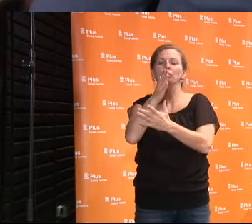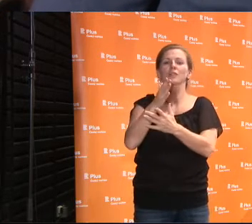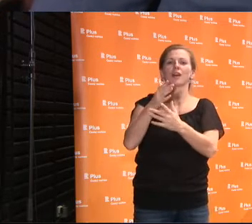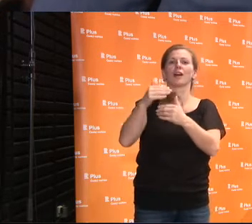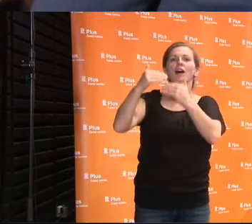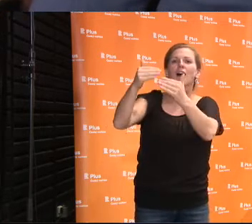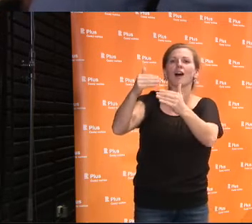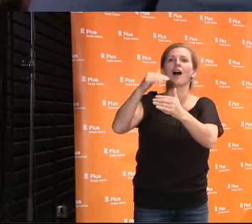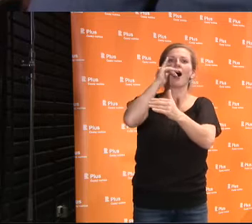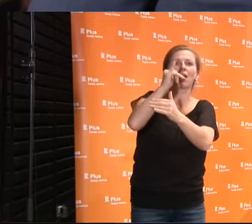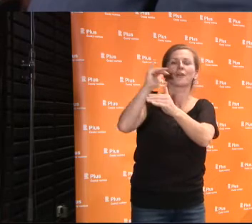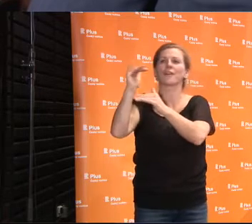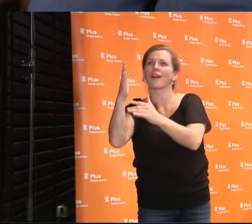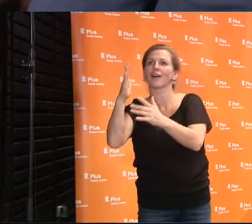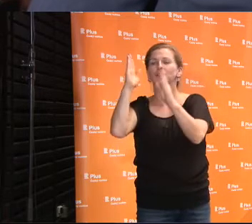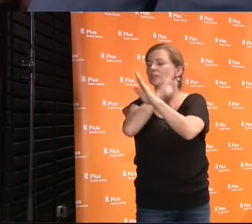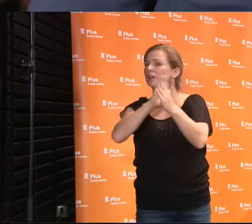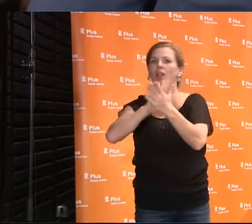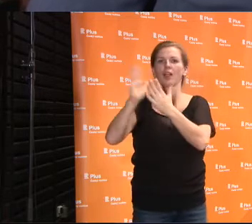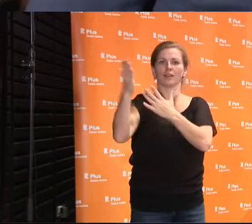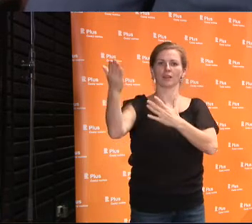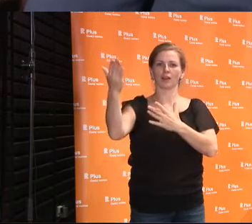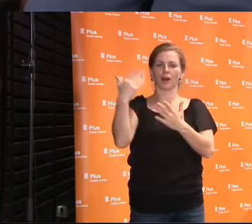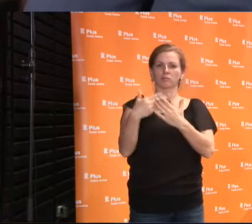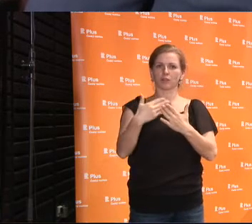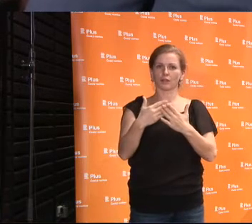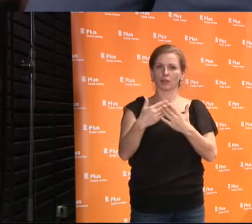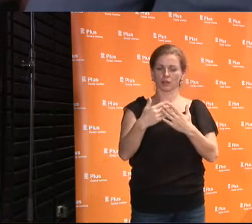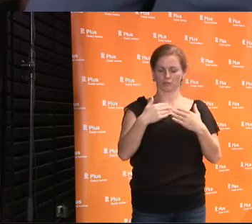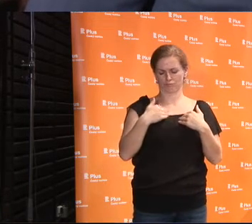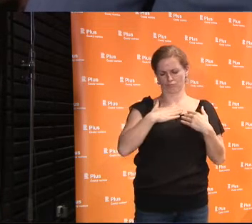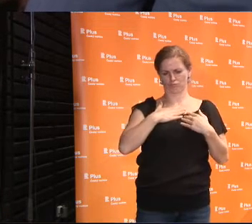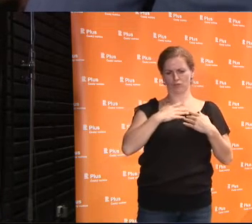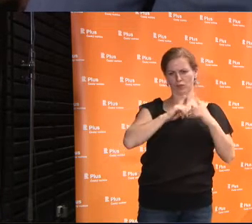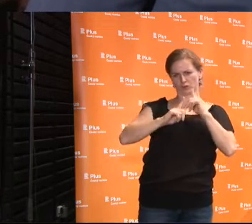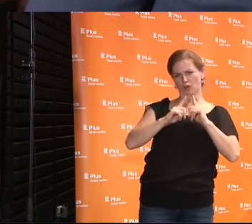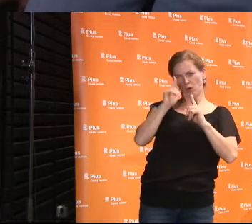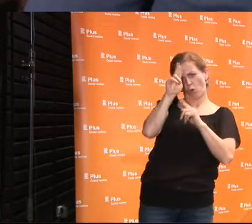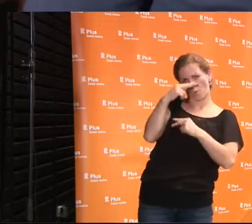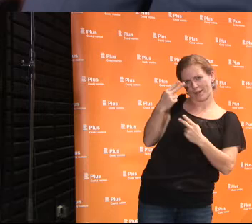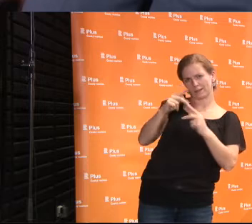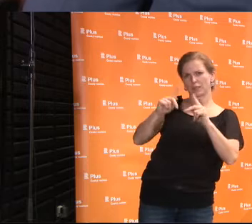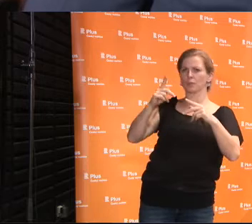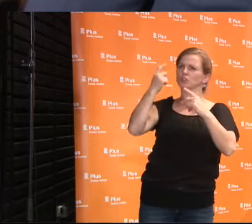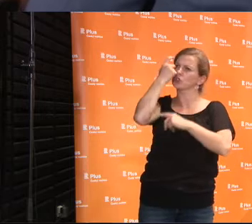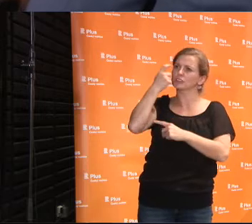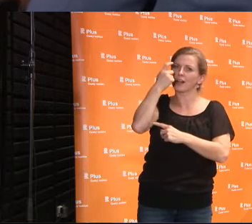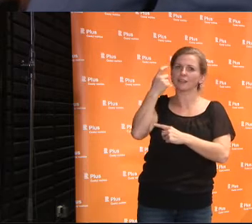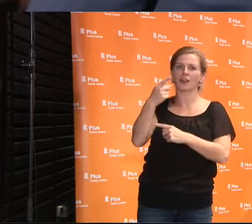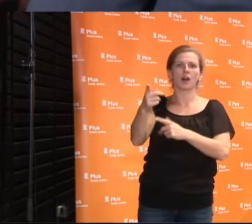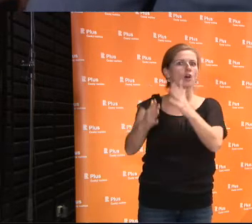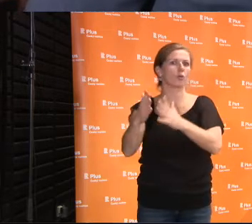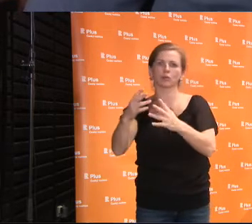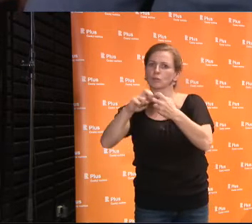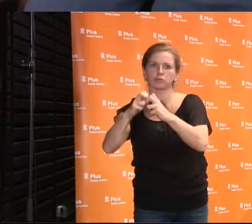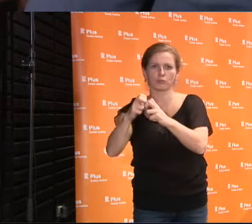generaci počítačových expertů, že určitým způsobem z našeho hlediska uměleckého nebo z hlediska sociálního mají veliké problémy a jsou vlastně do jisté